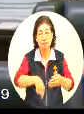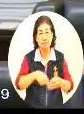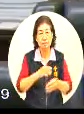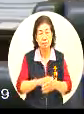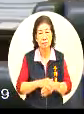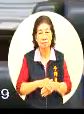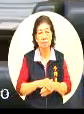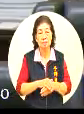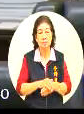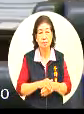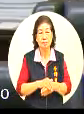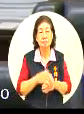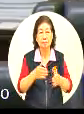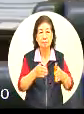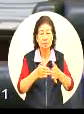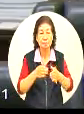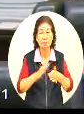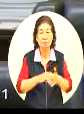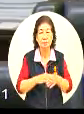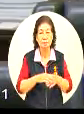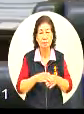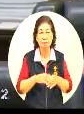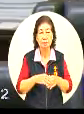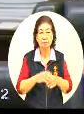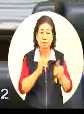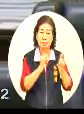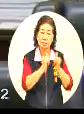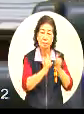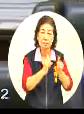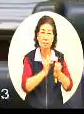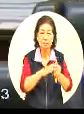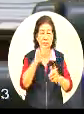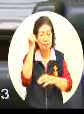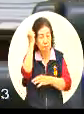也应该让住户可以通行无阻